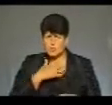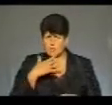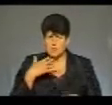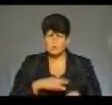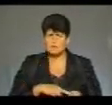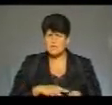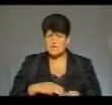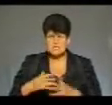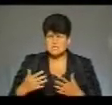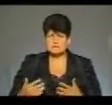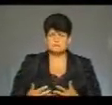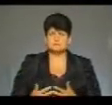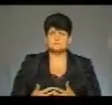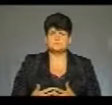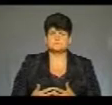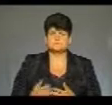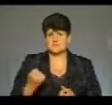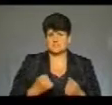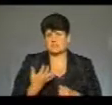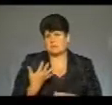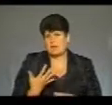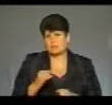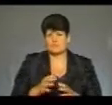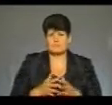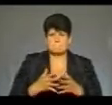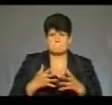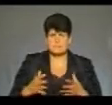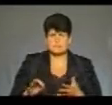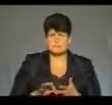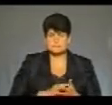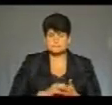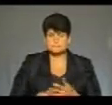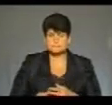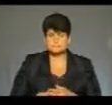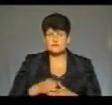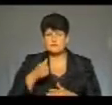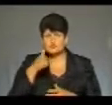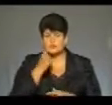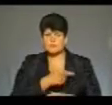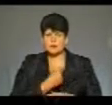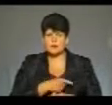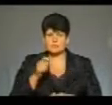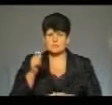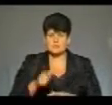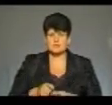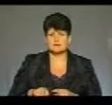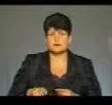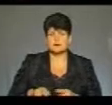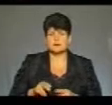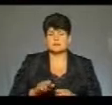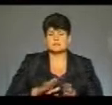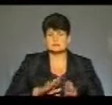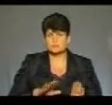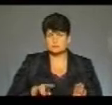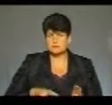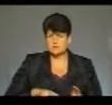міліції, машин 5, може й більше відразу. Вчора до лікарні приїжджав проректор економічного університету